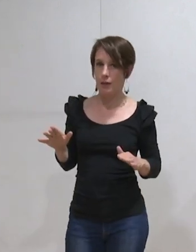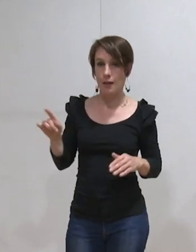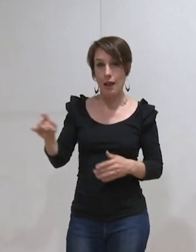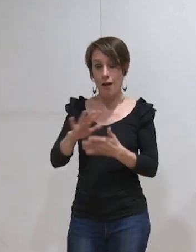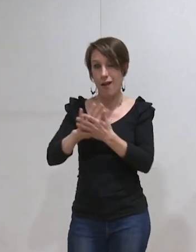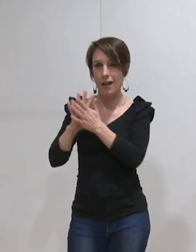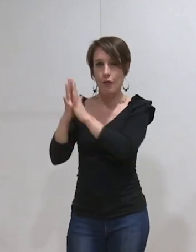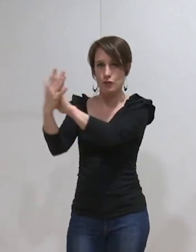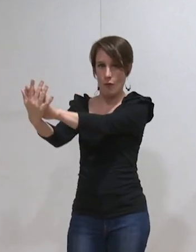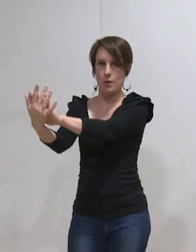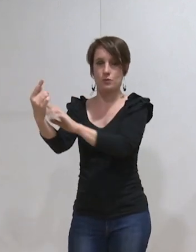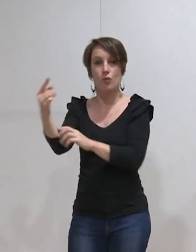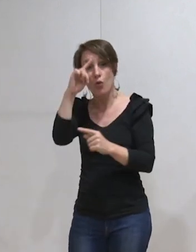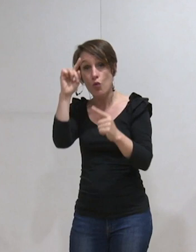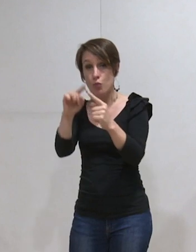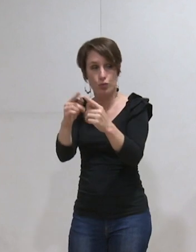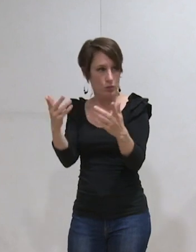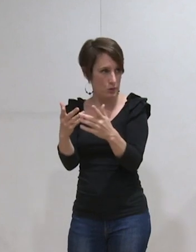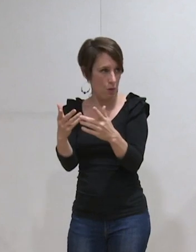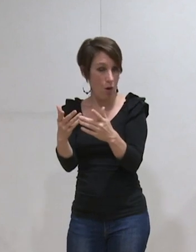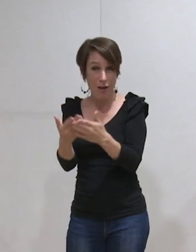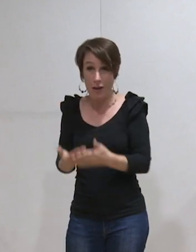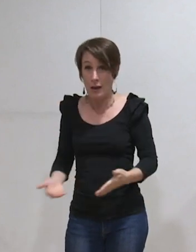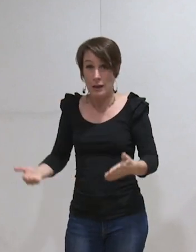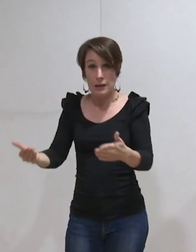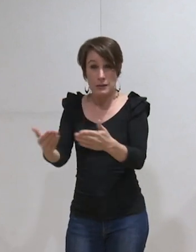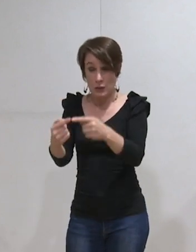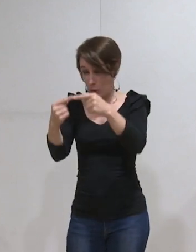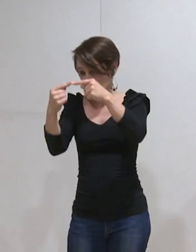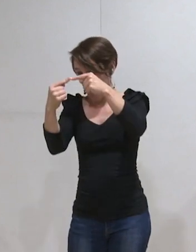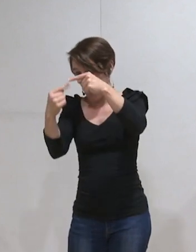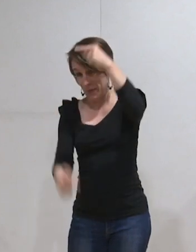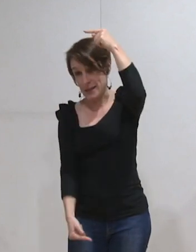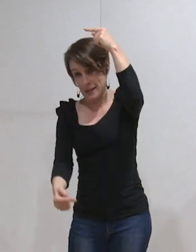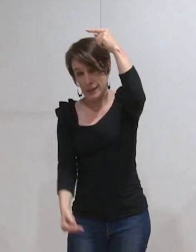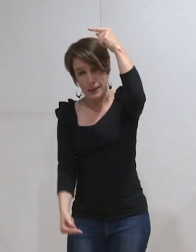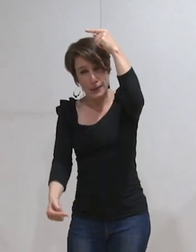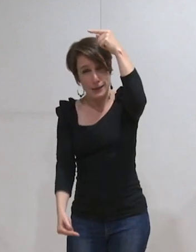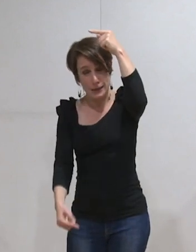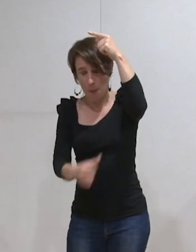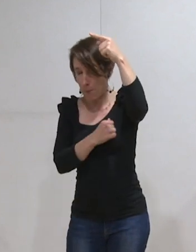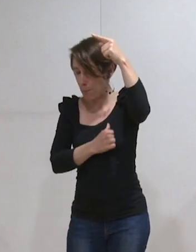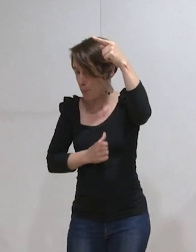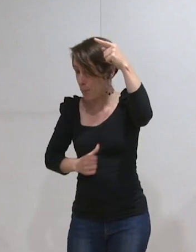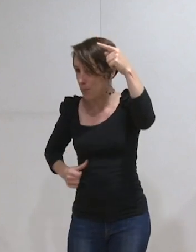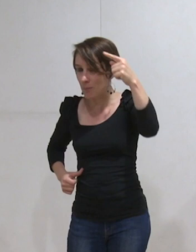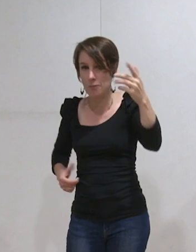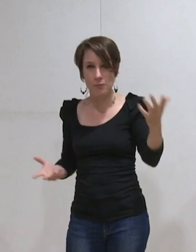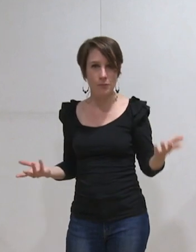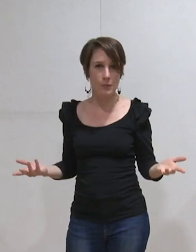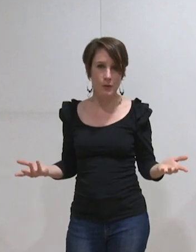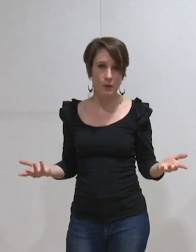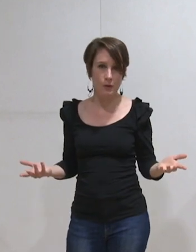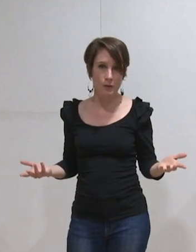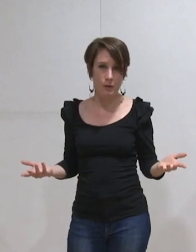à masquer une situation de cessation de paiement inélutable pour une la société d'économie mixte ALP